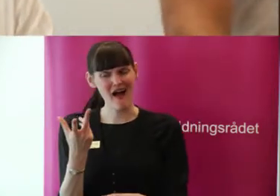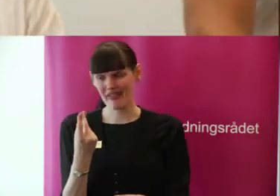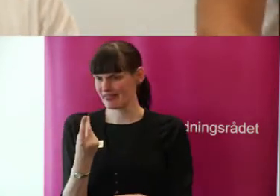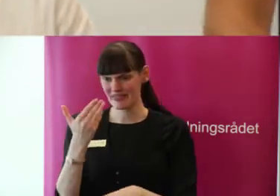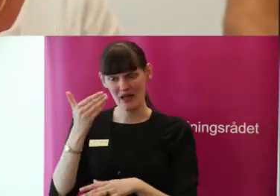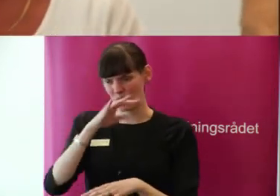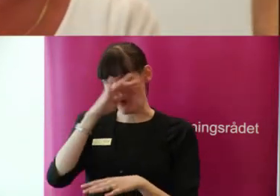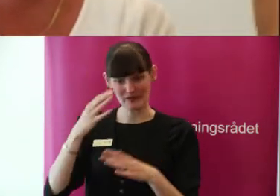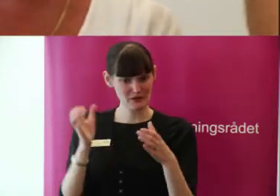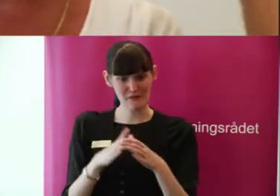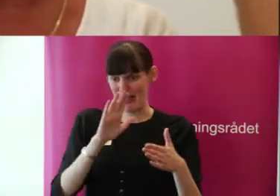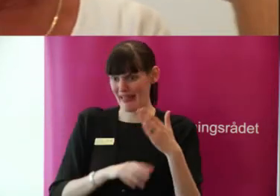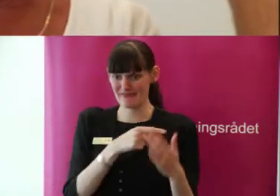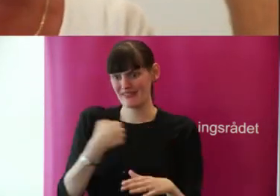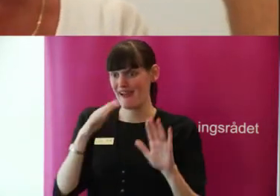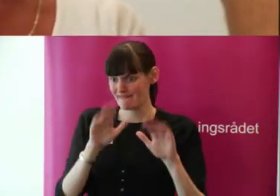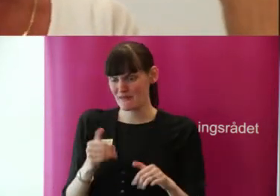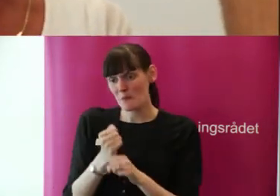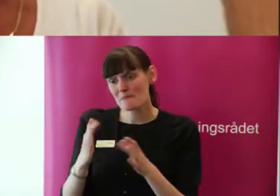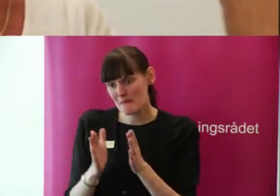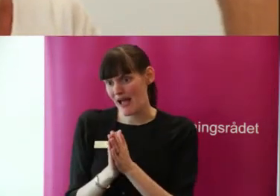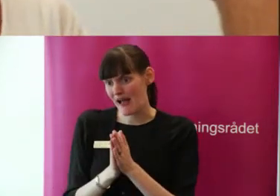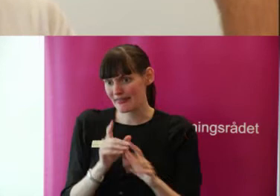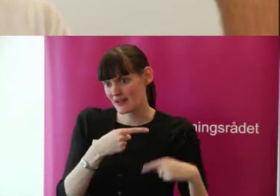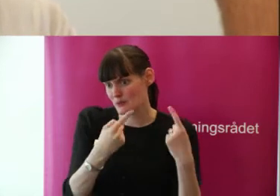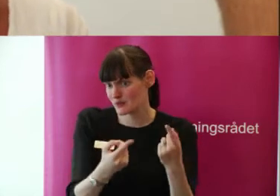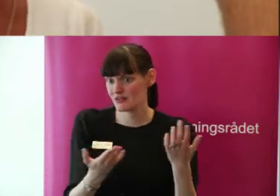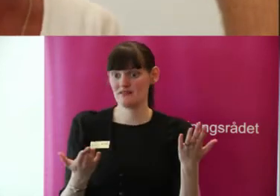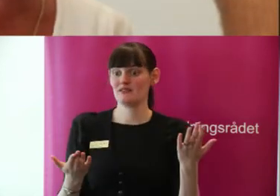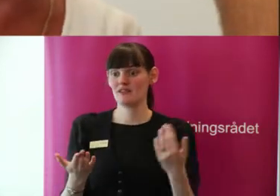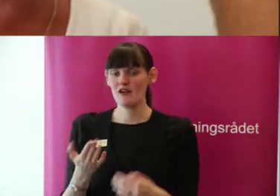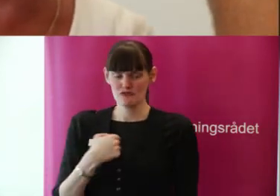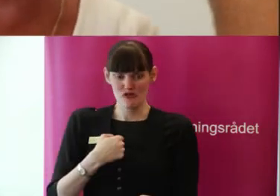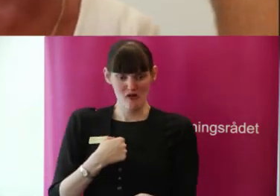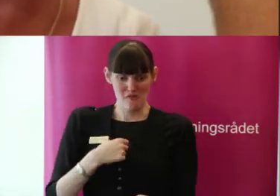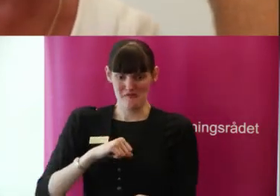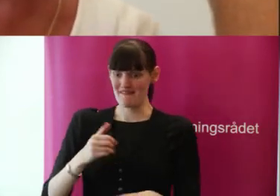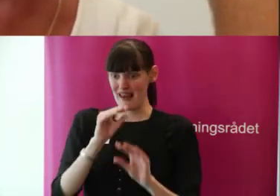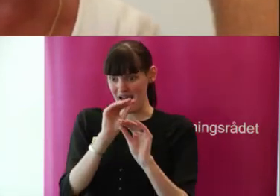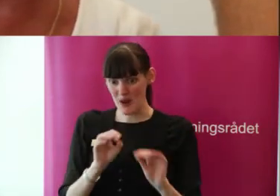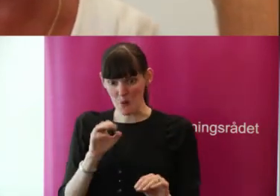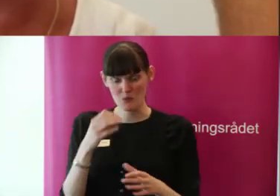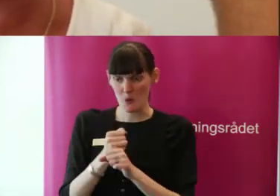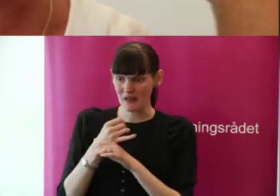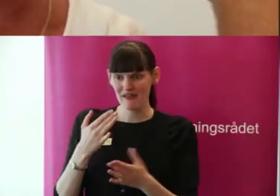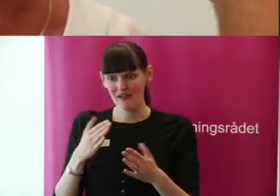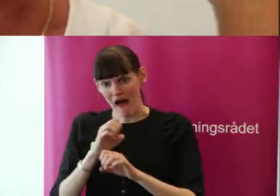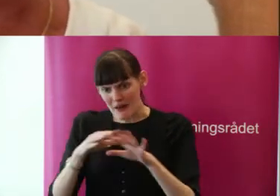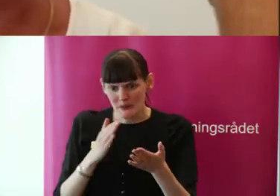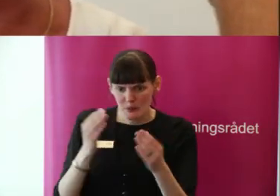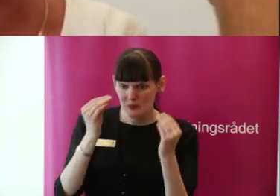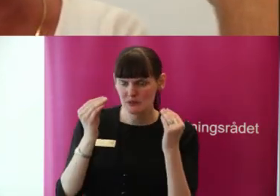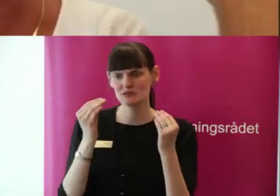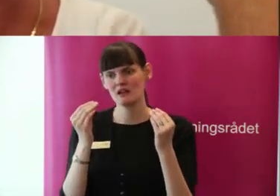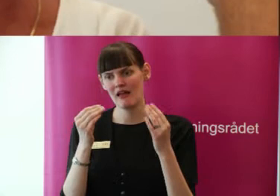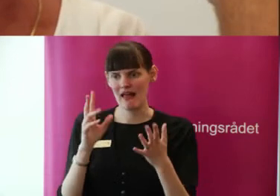som vi traditionellt har jobbat med. Och så, som lärare då, oavsett om vi jobbar på en allmän kurs eller särskild kurs.